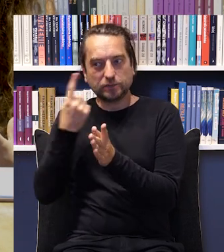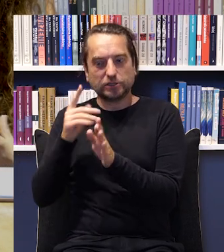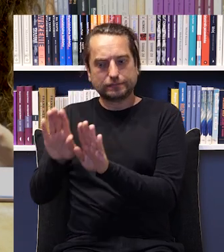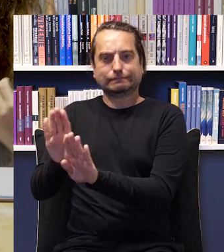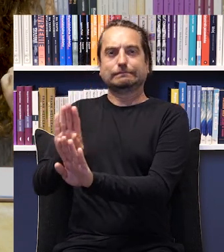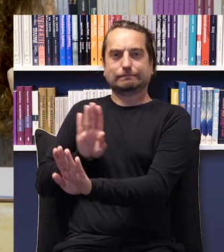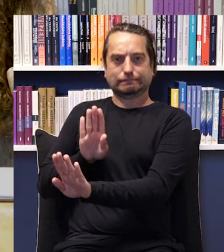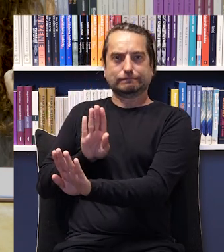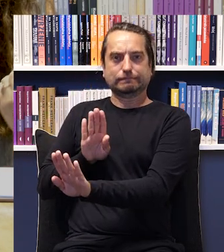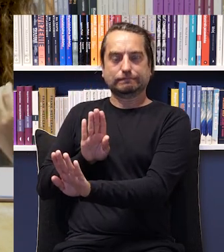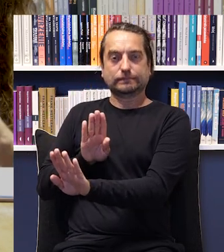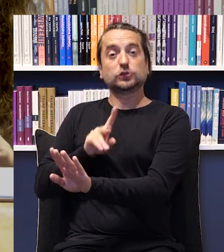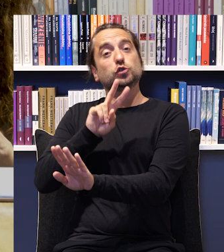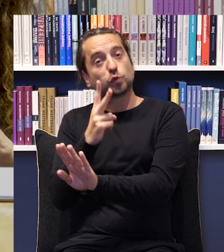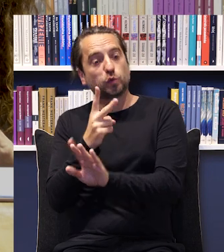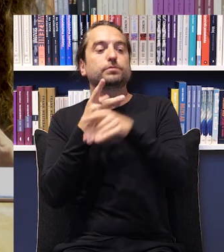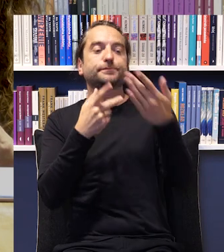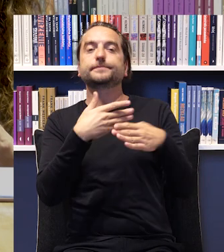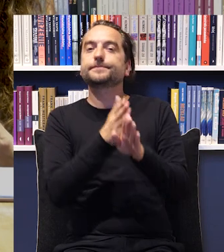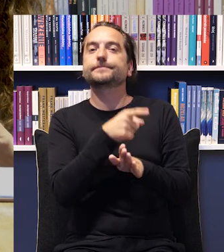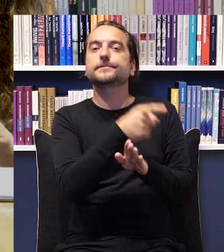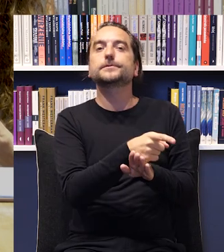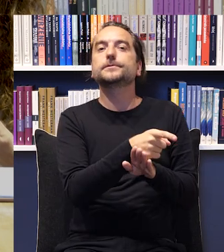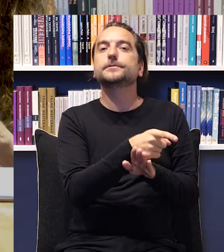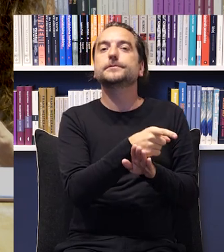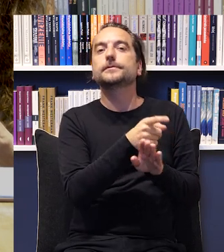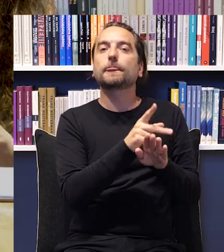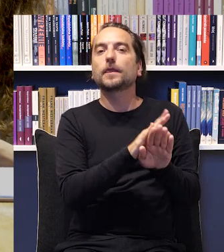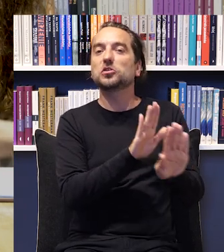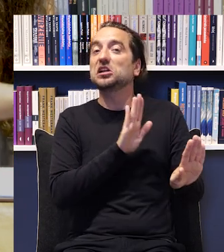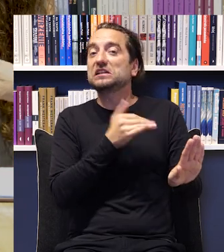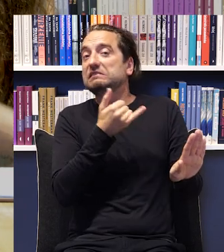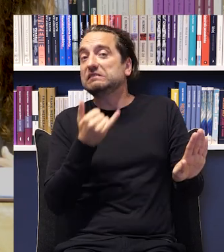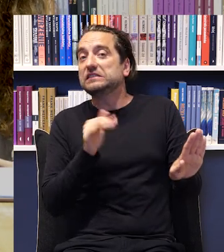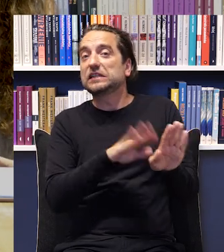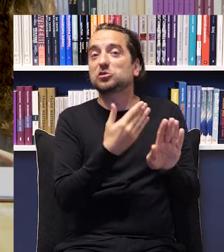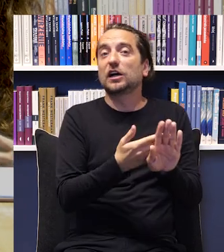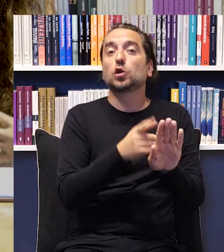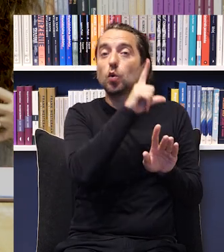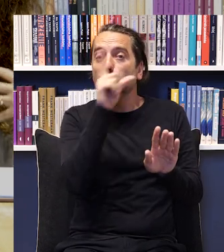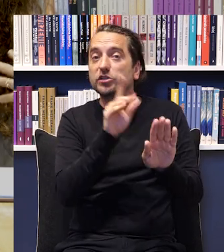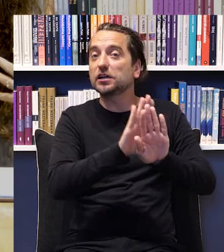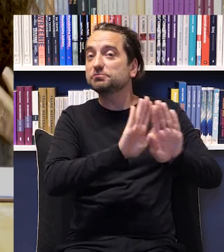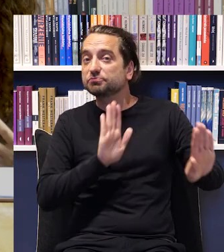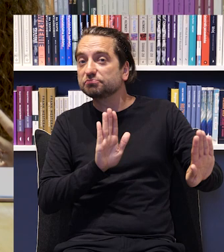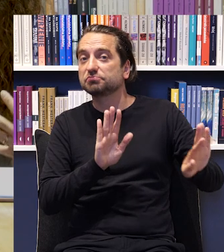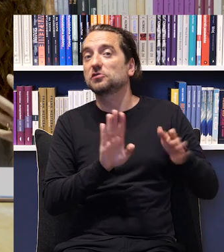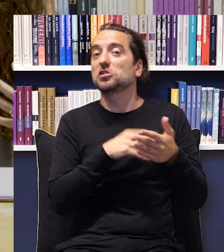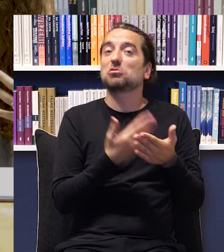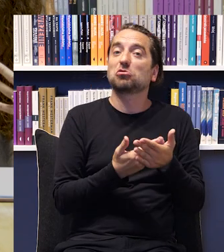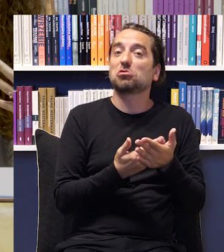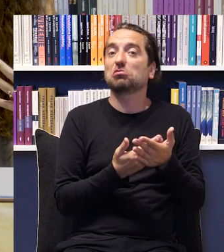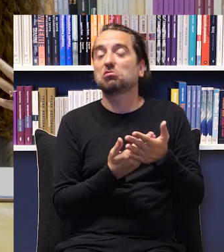tematu oddzielać. Czy od zupełnie innej strony ty o tym oddzieleniu myślisz, może oddzieleniu ludzi od siebie,